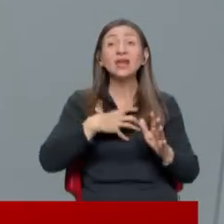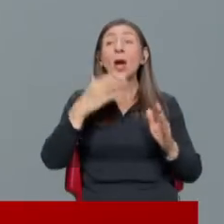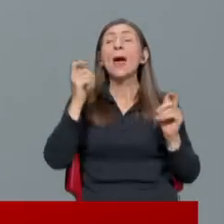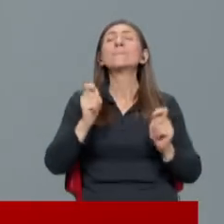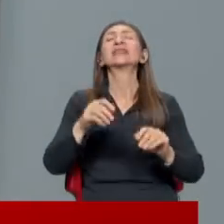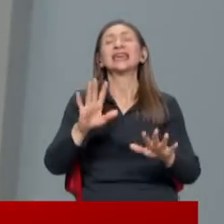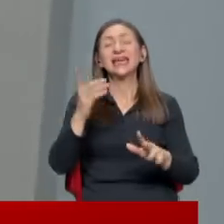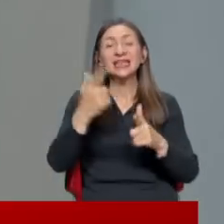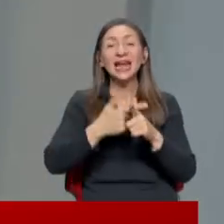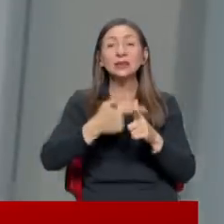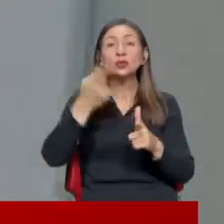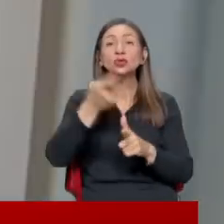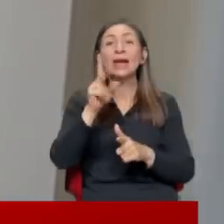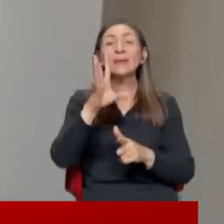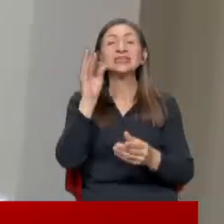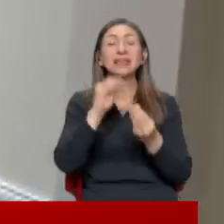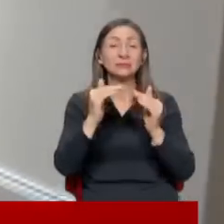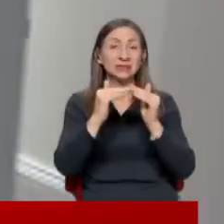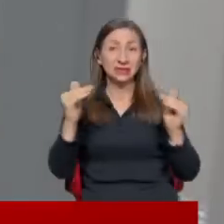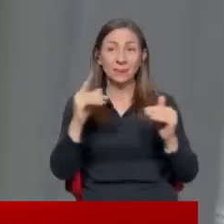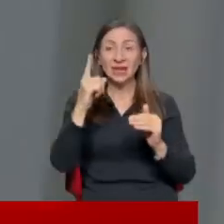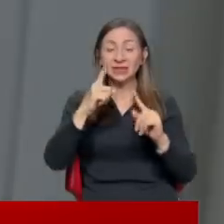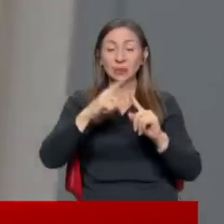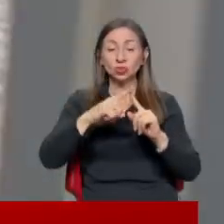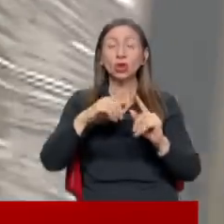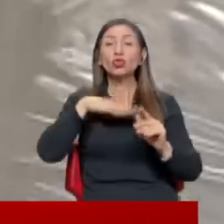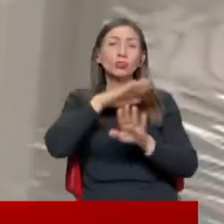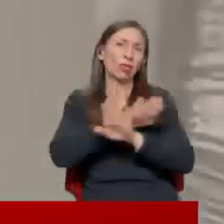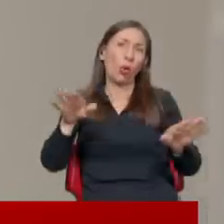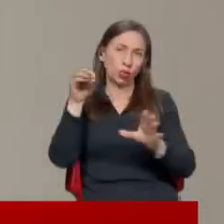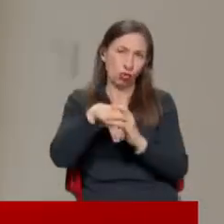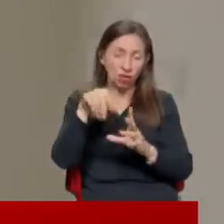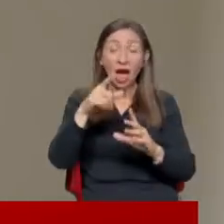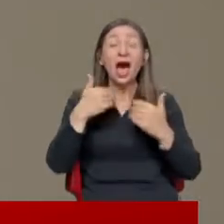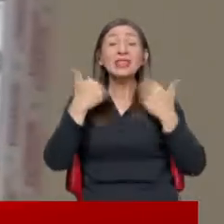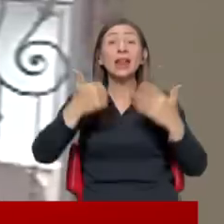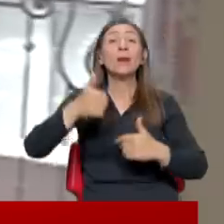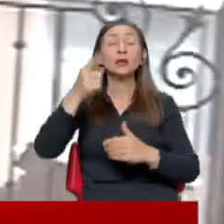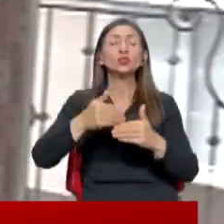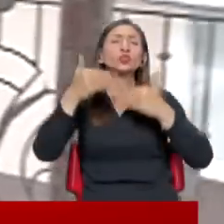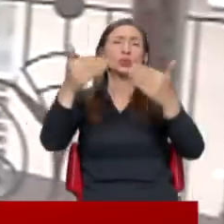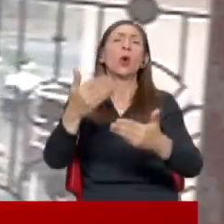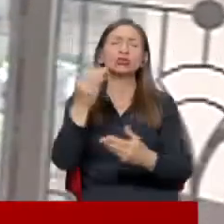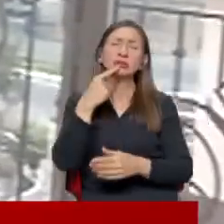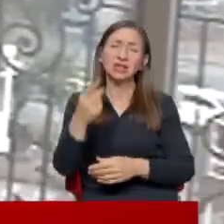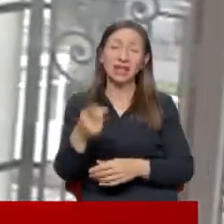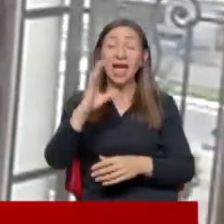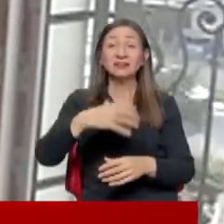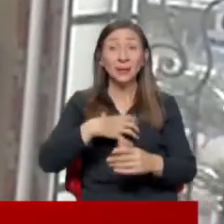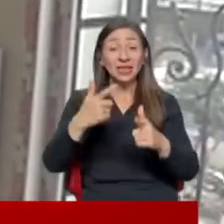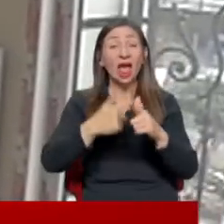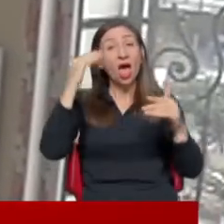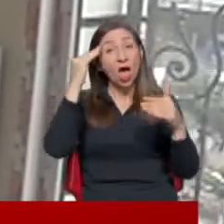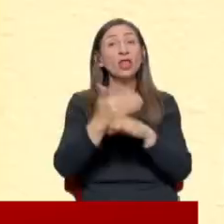uymasa da kiralardaki %25 zam sınırı 1 Temmuz'da doluyor. Adalet Bakanı uzatılacağını söyledi. Ev sahibi